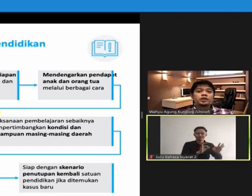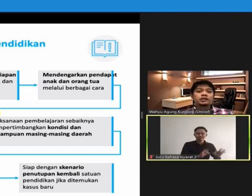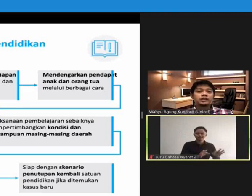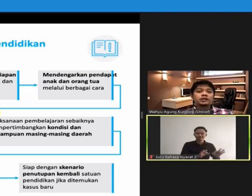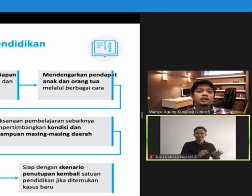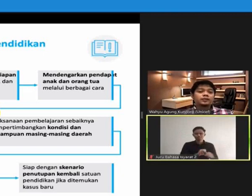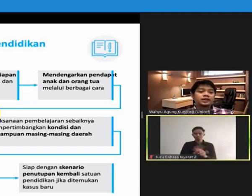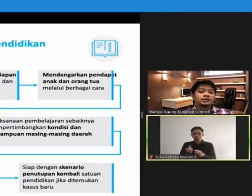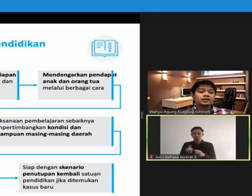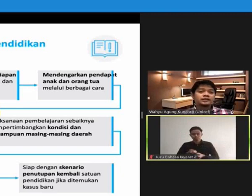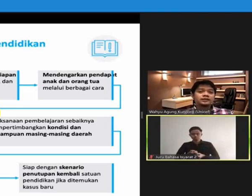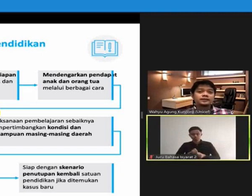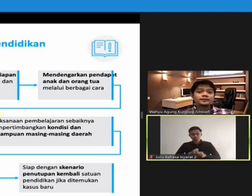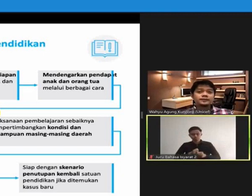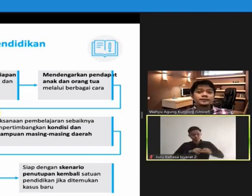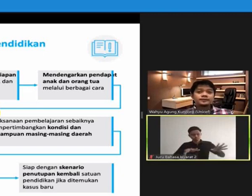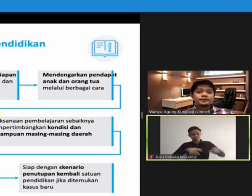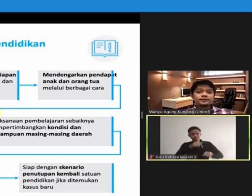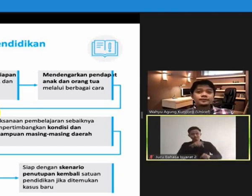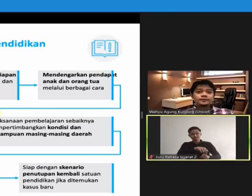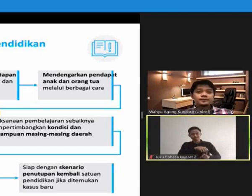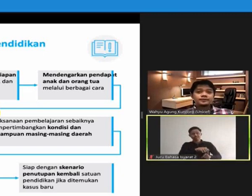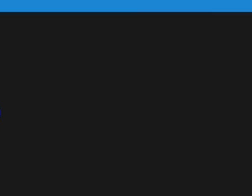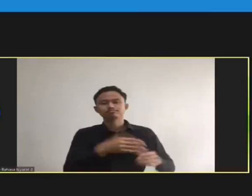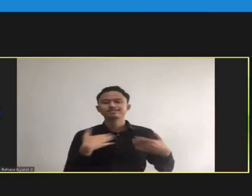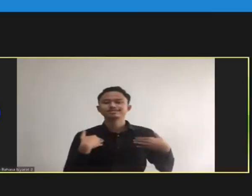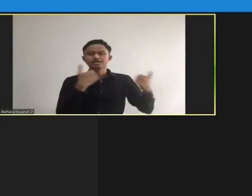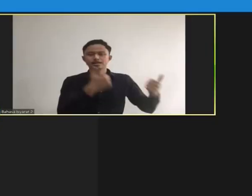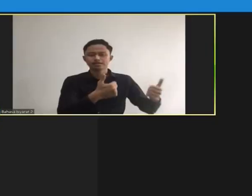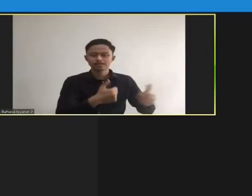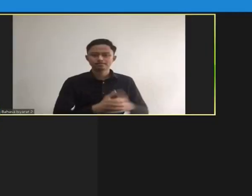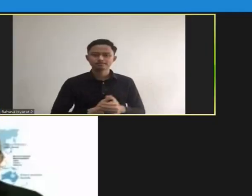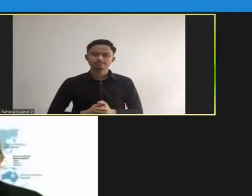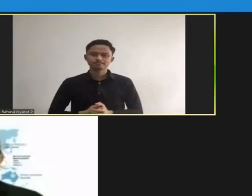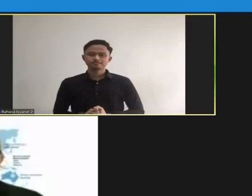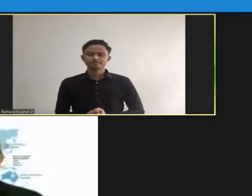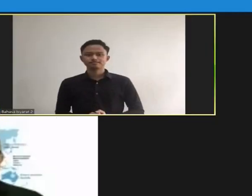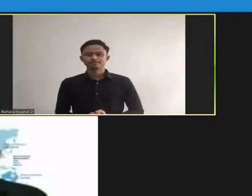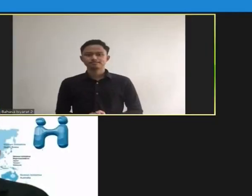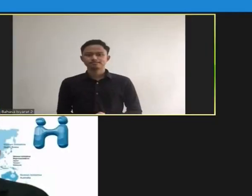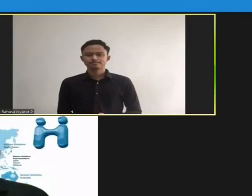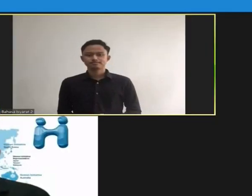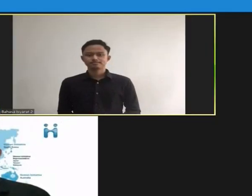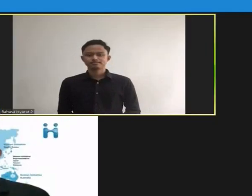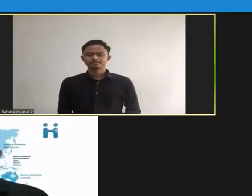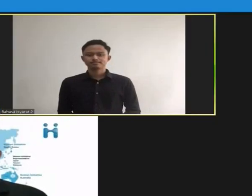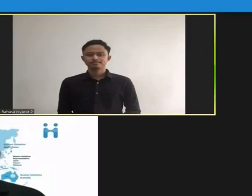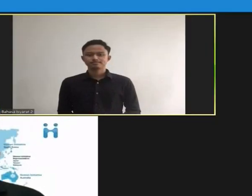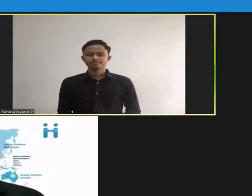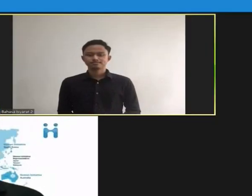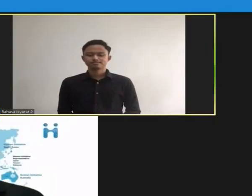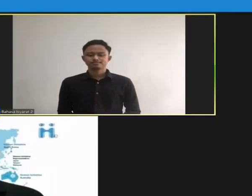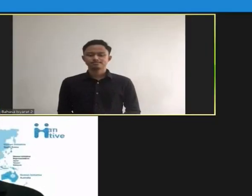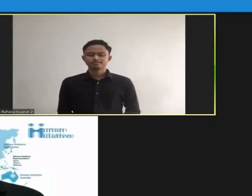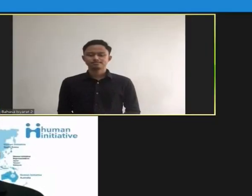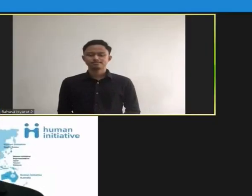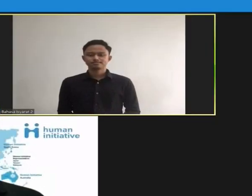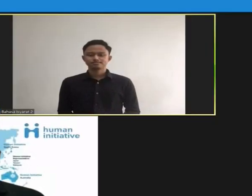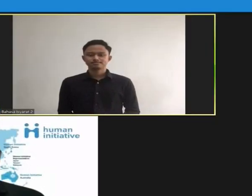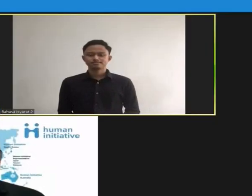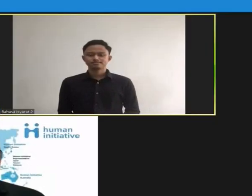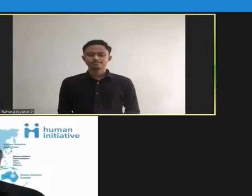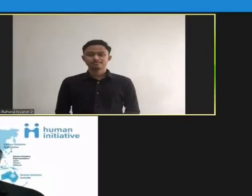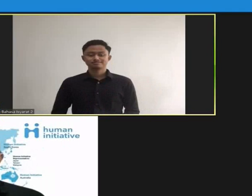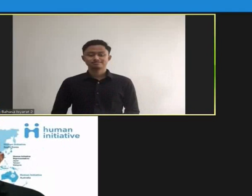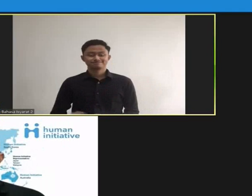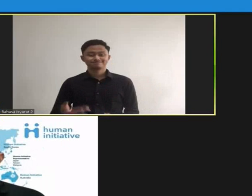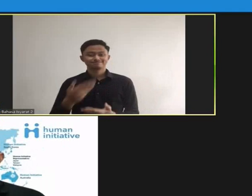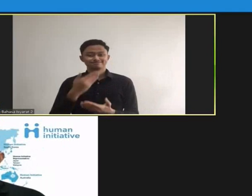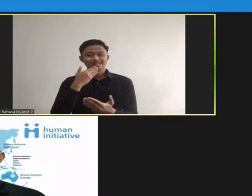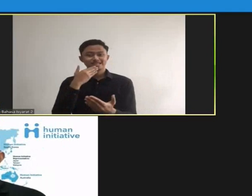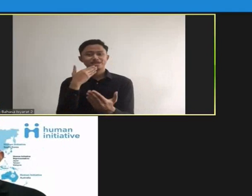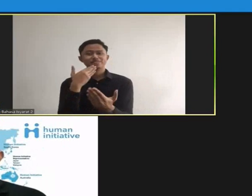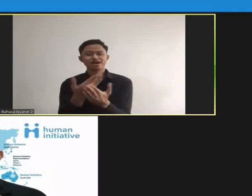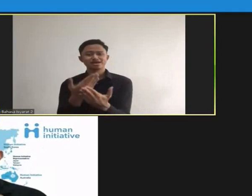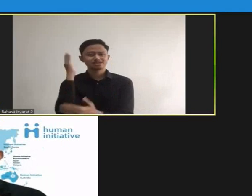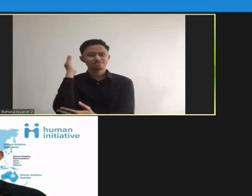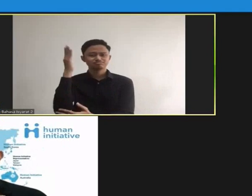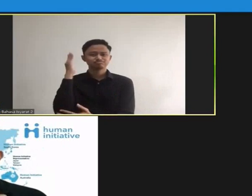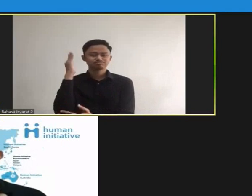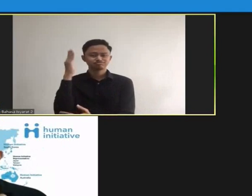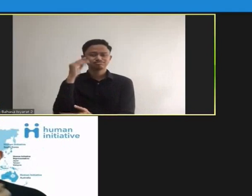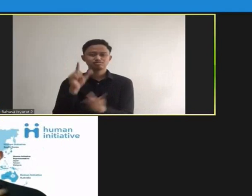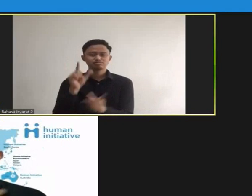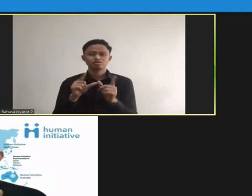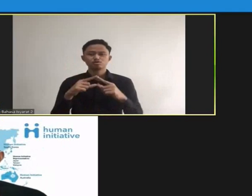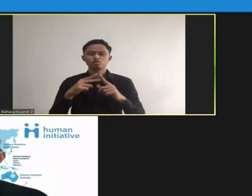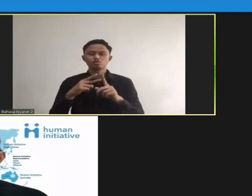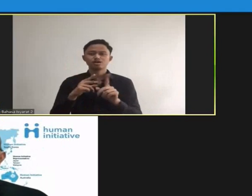COVID-19 ini. Terima kasih. Oke. Ya, terima kasih Mas Wahyu atas paparannya, luar biasa. Jadi memang